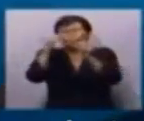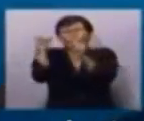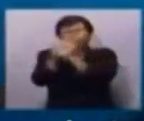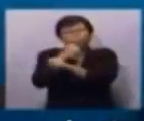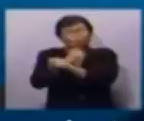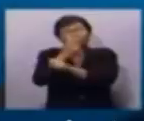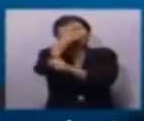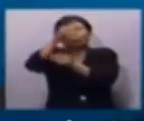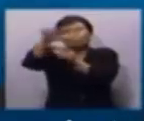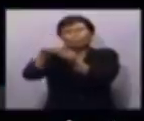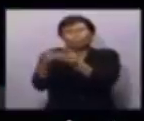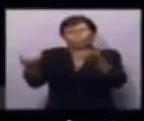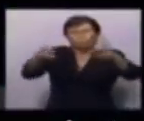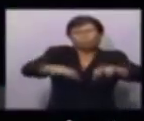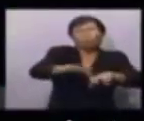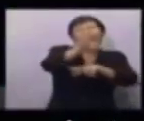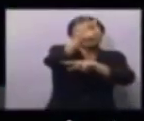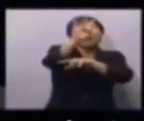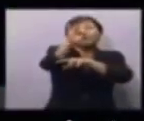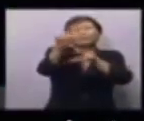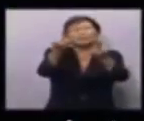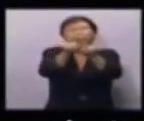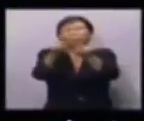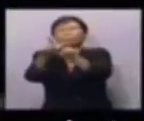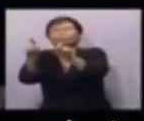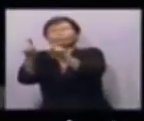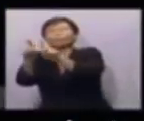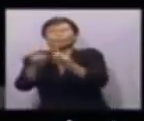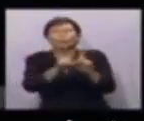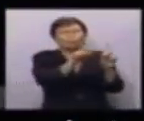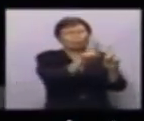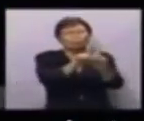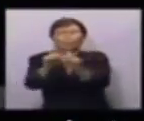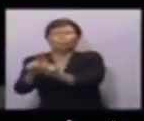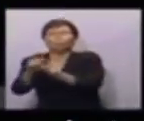kerana melibatkan pertarungan antara 8 gandingan terbaik dunia.